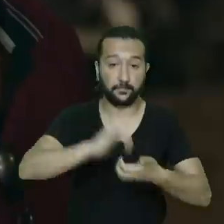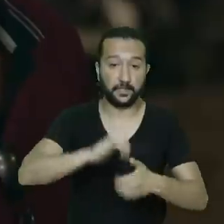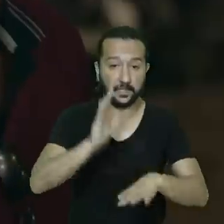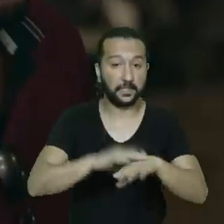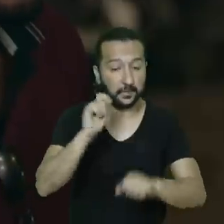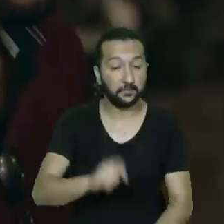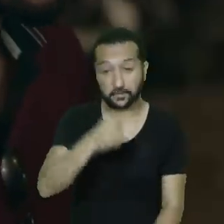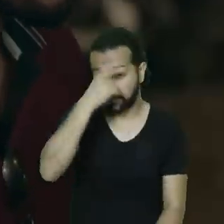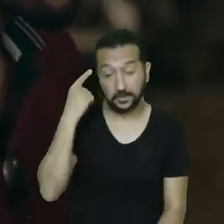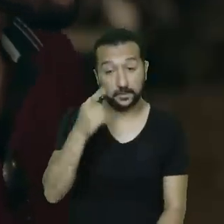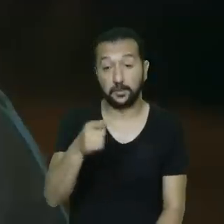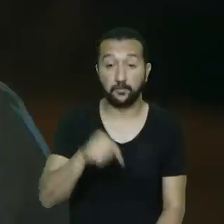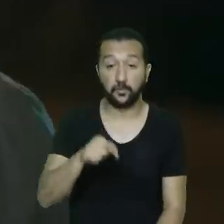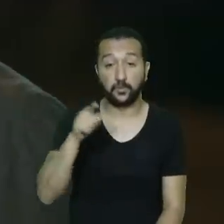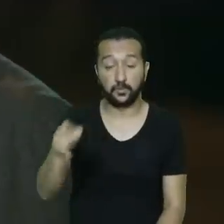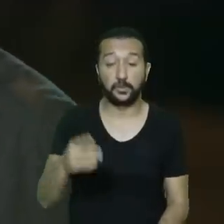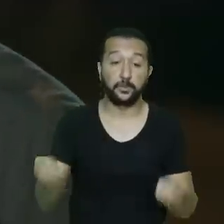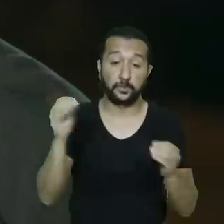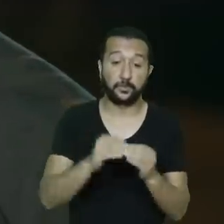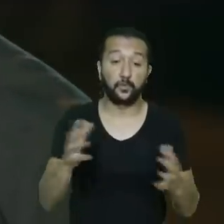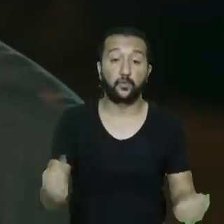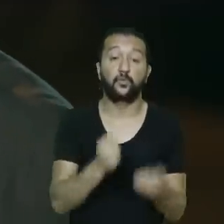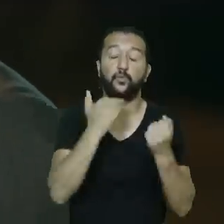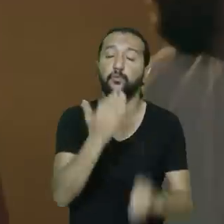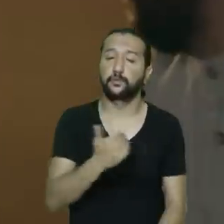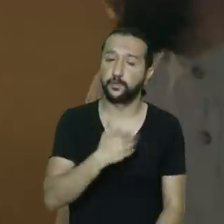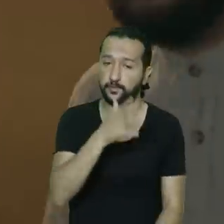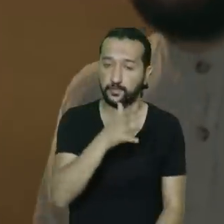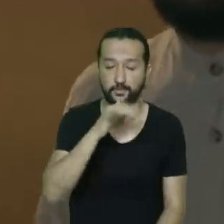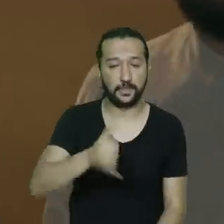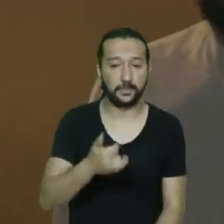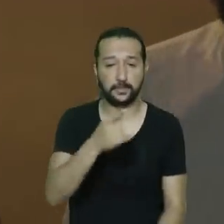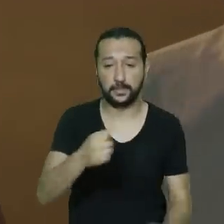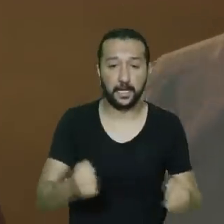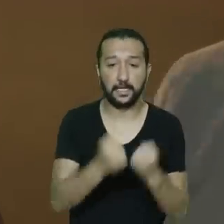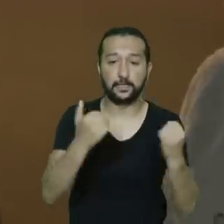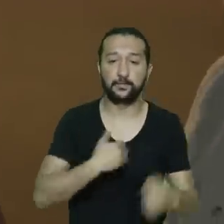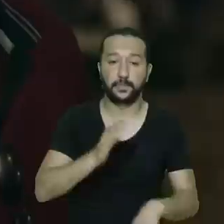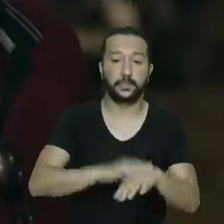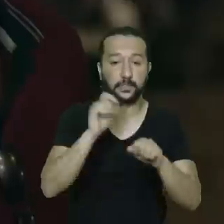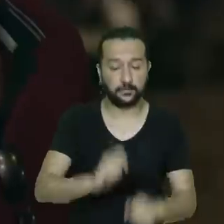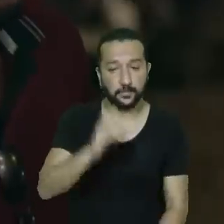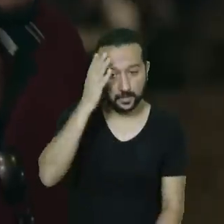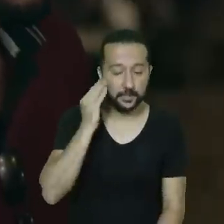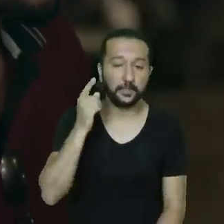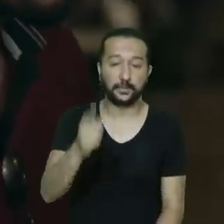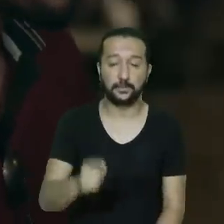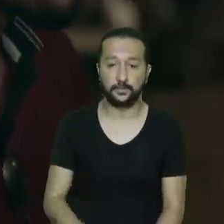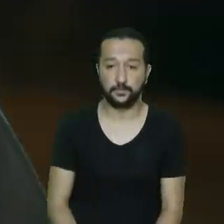birleştirmeyeceğini biliyorsun. Bu defa bu kadar goleyi kurtulamayacağız biz. kazayı bizim yaptığımızı da